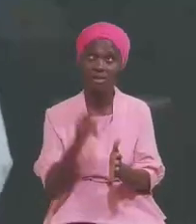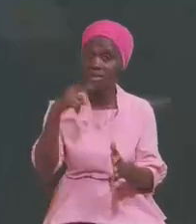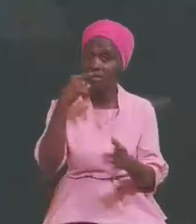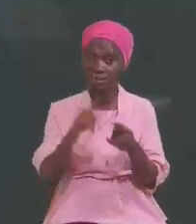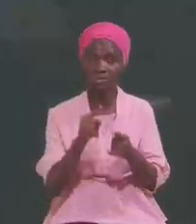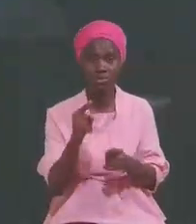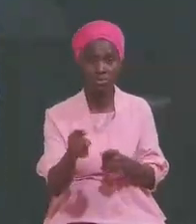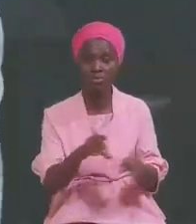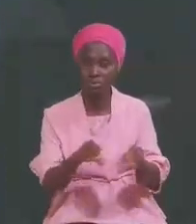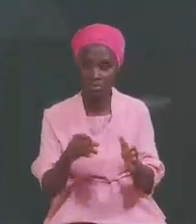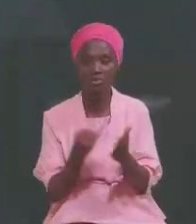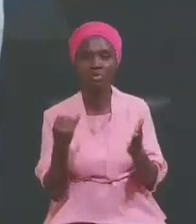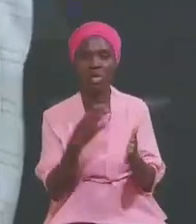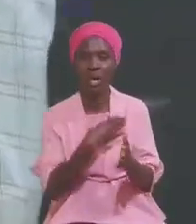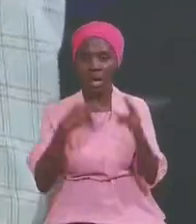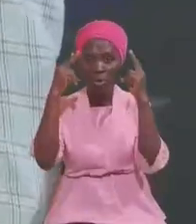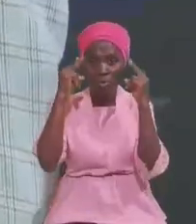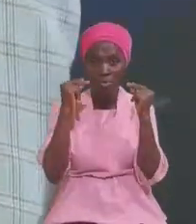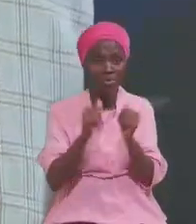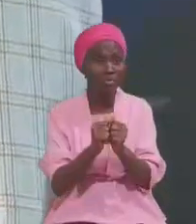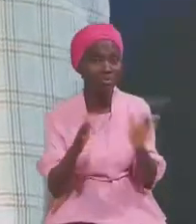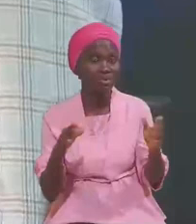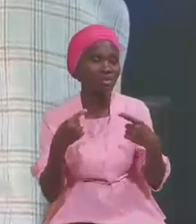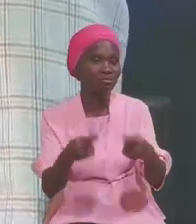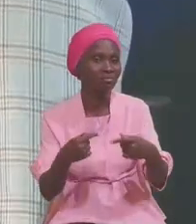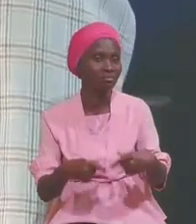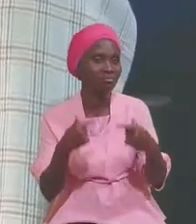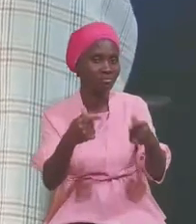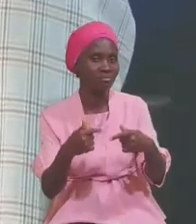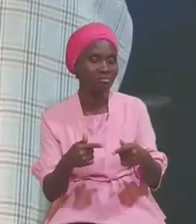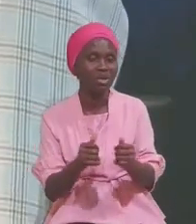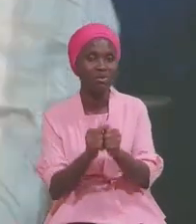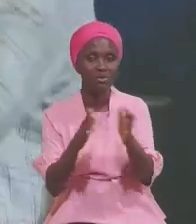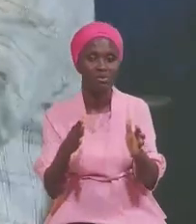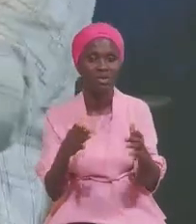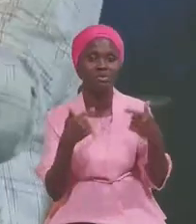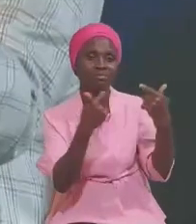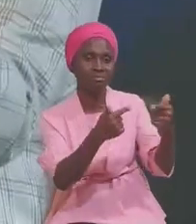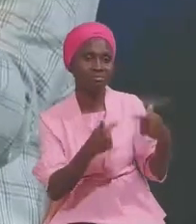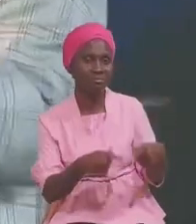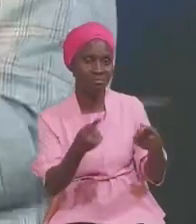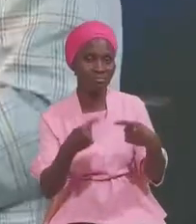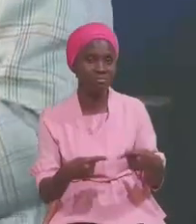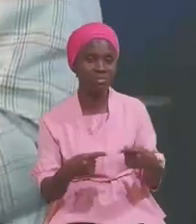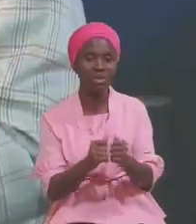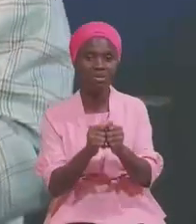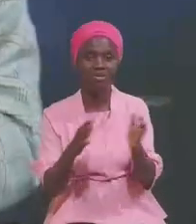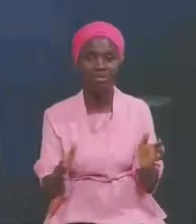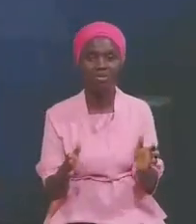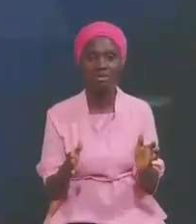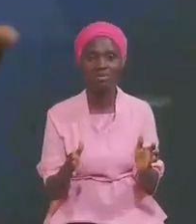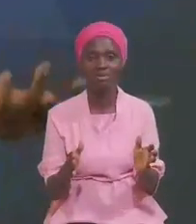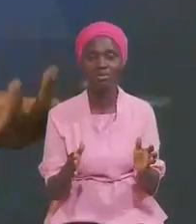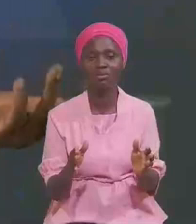Et Moïse sans argument, Moïse sans débat, Moïse sans aucune consultation.